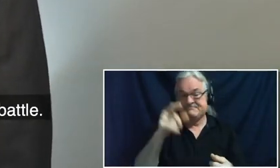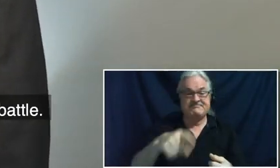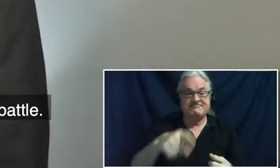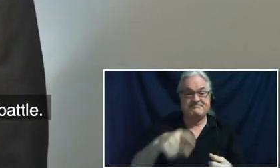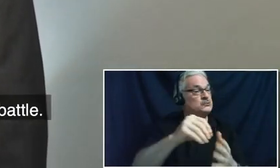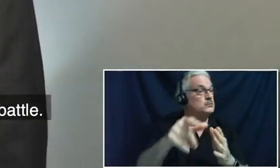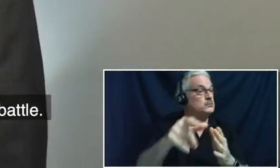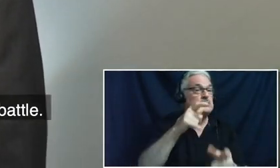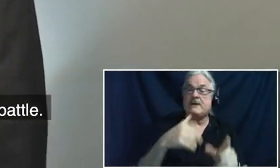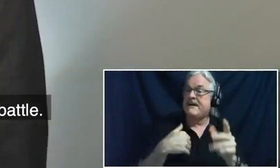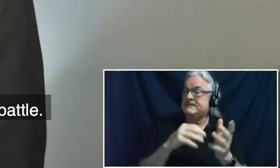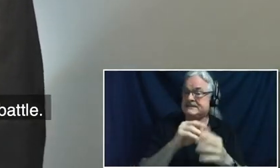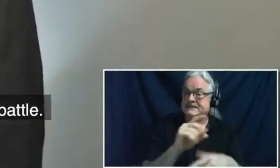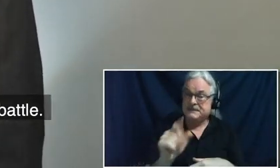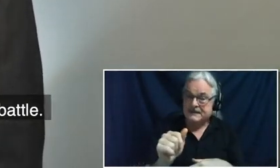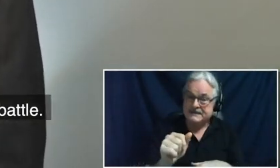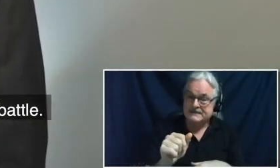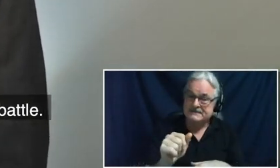quel que soit leur rêve.